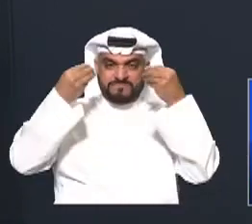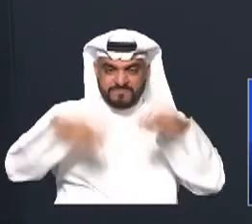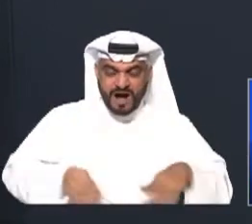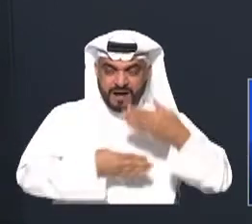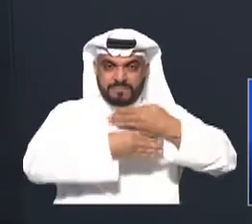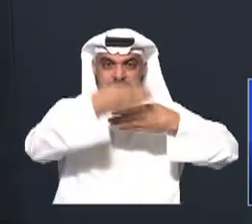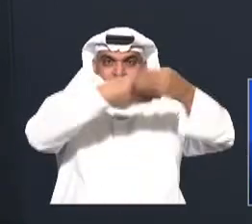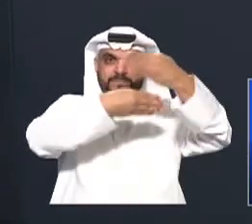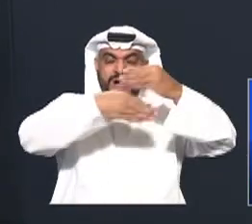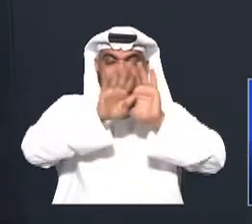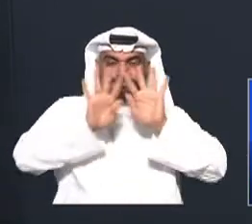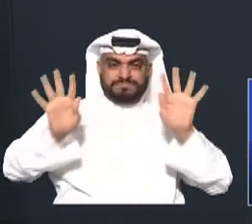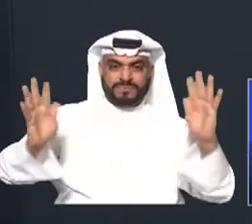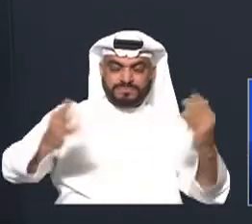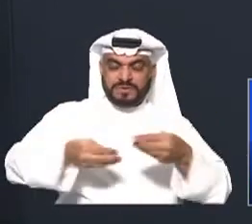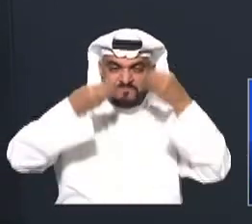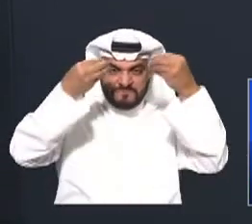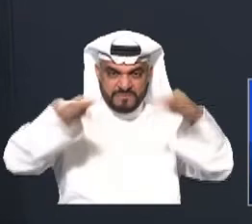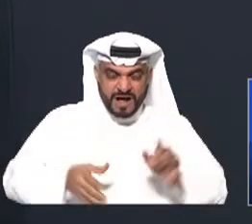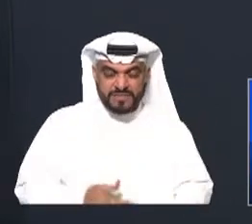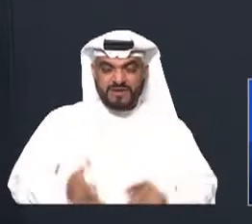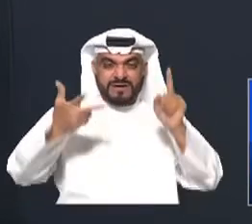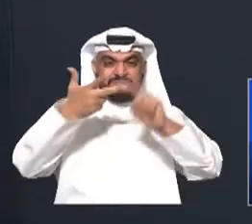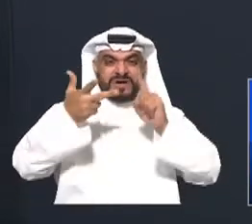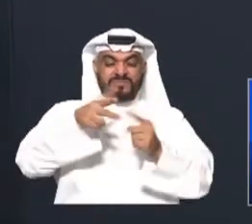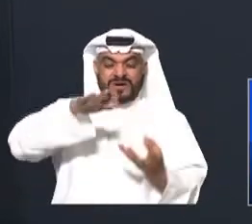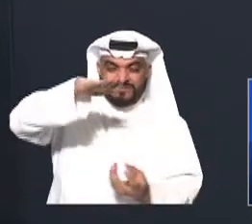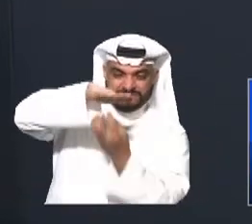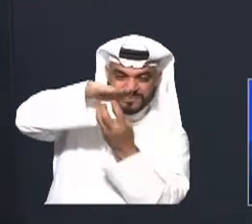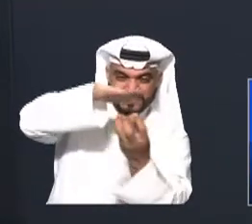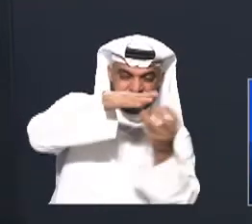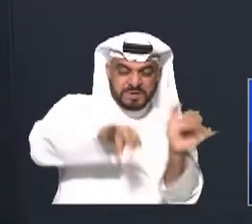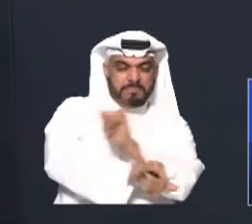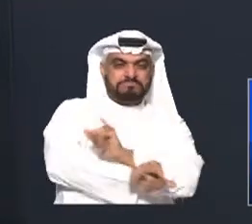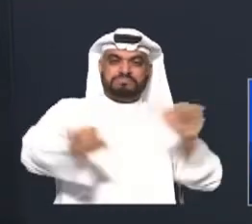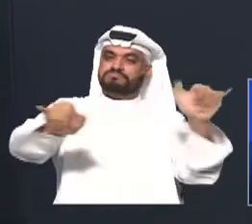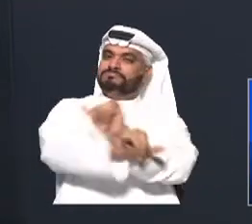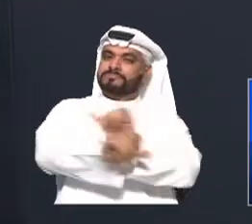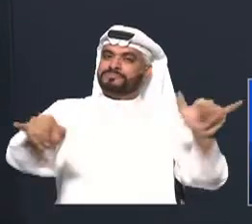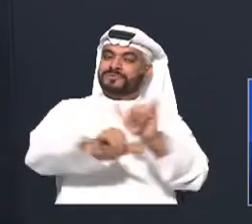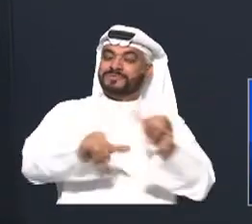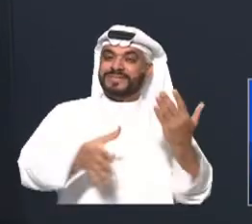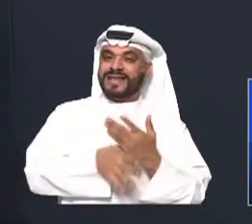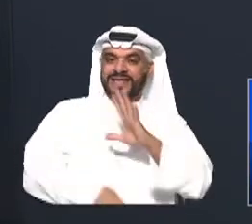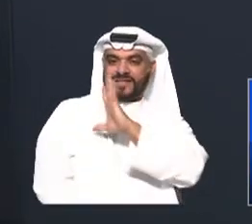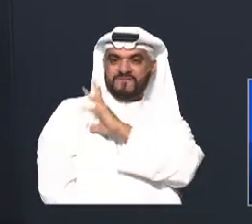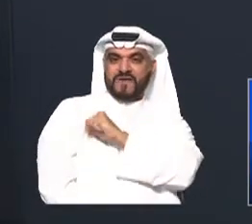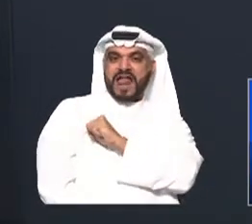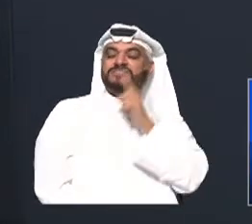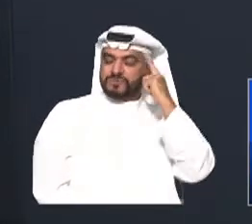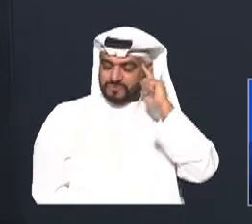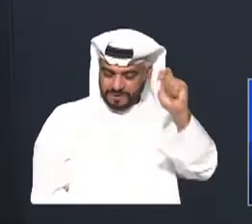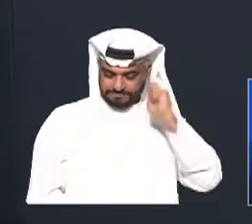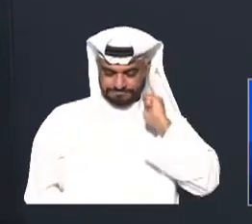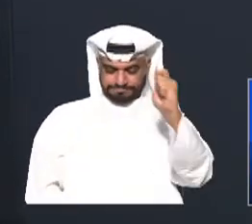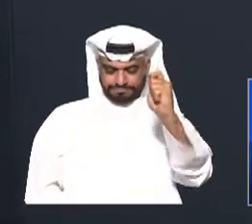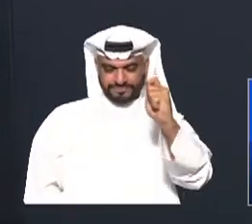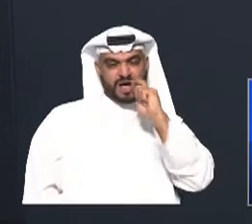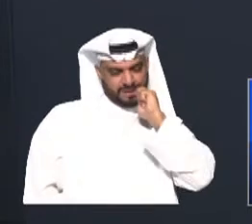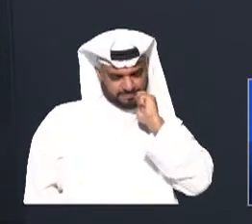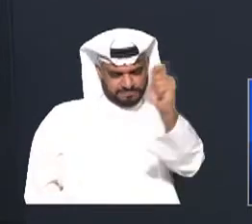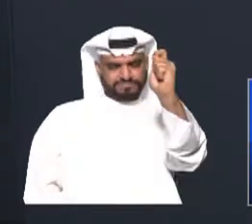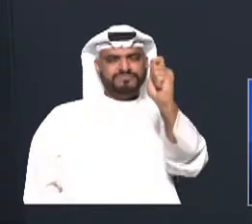العرجاء، ولا حقن الأرض بالأغراب. لم يفد شيئا، لأن الفلسطيني صاحب قضية، وهذه